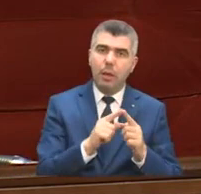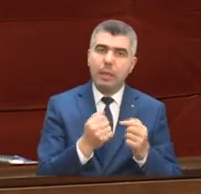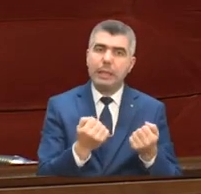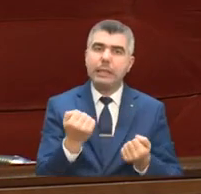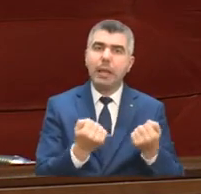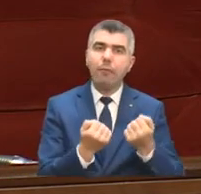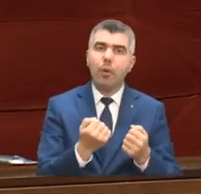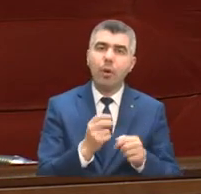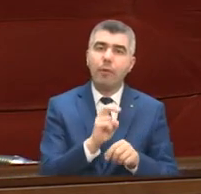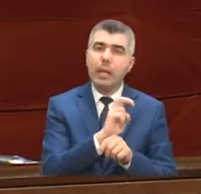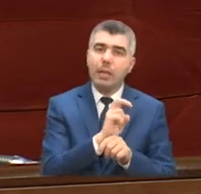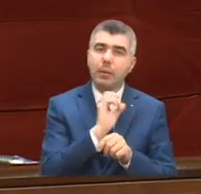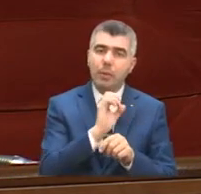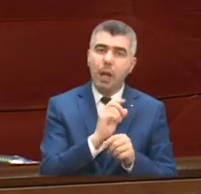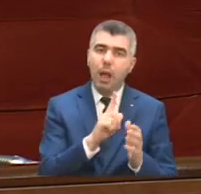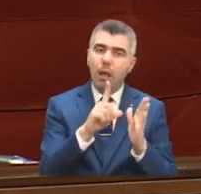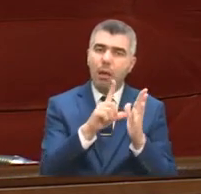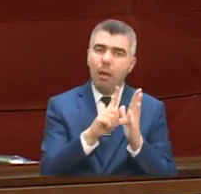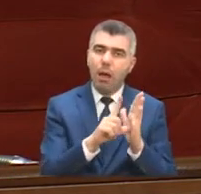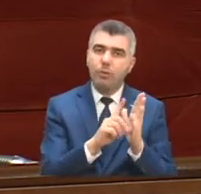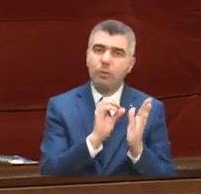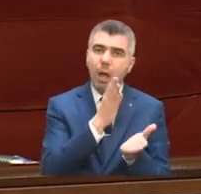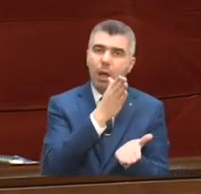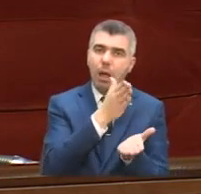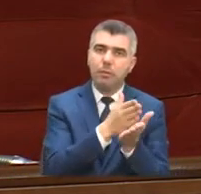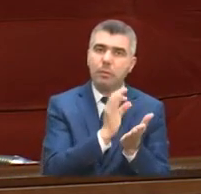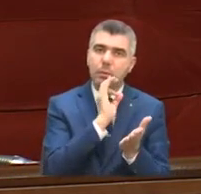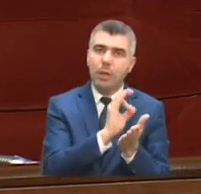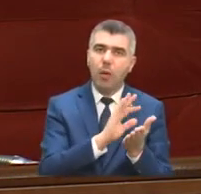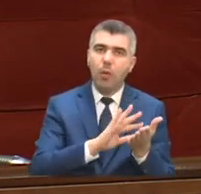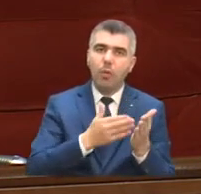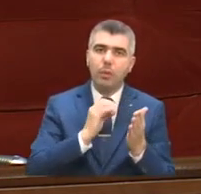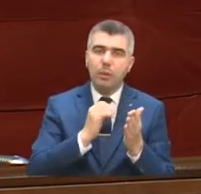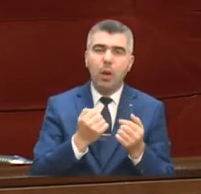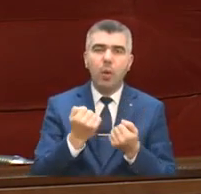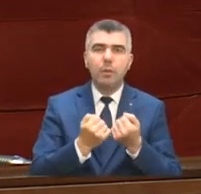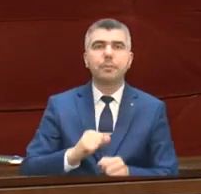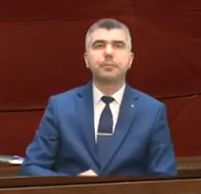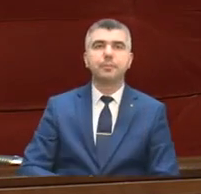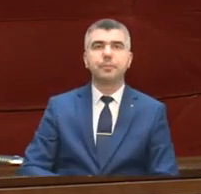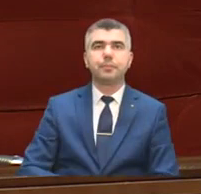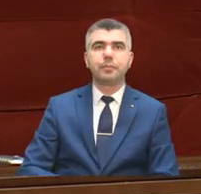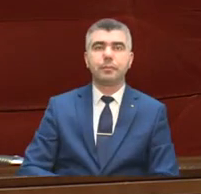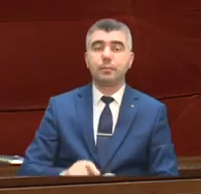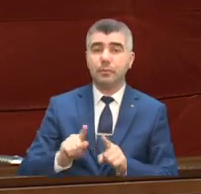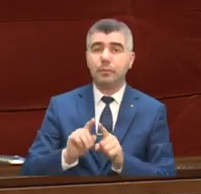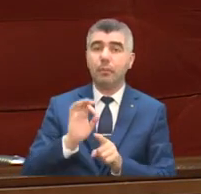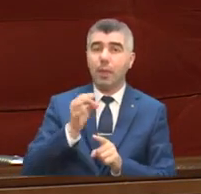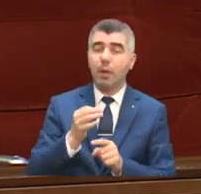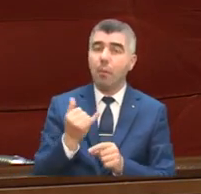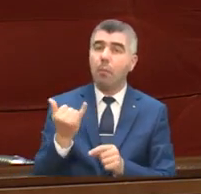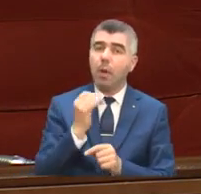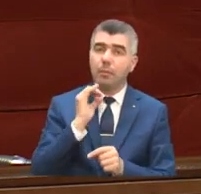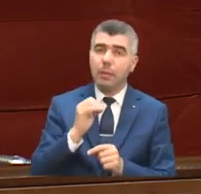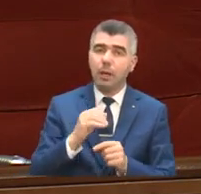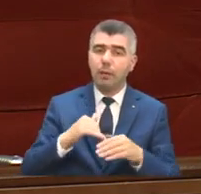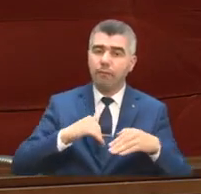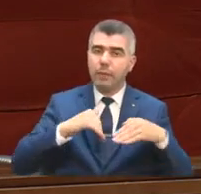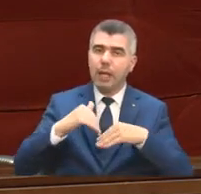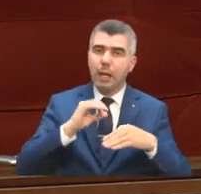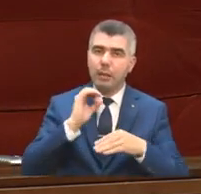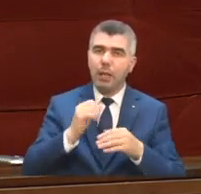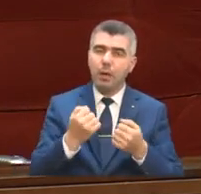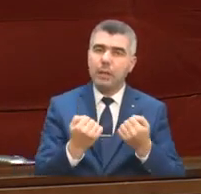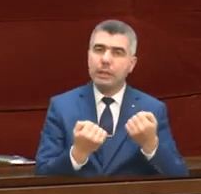وباش نمنوا حقوق ديالو ونعززوا من القيمة ديال هذه المهنة داخل المنظومة النقلية، ونساهموا بالتالي في تأهيل قطاع النقل الطرقي وتحسين